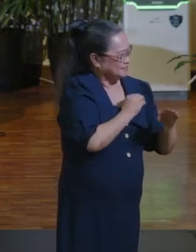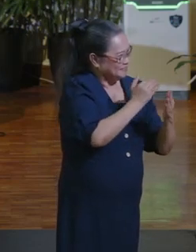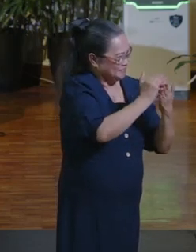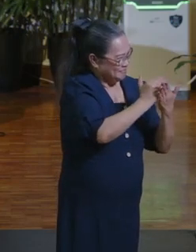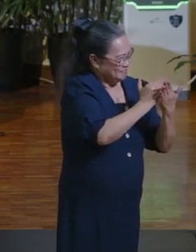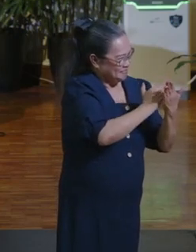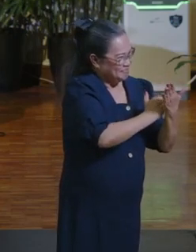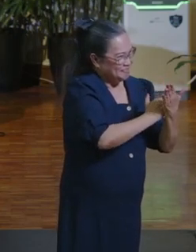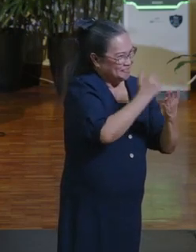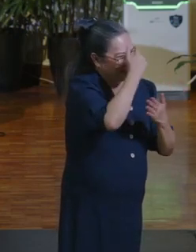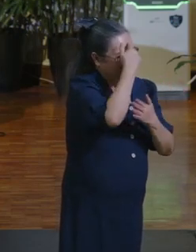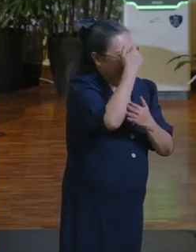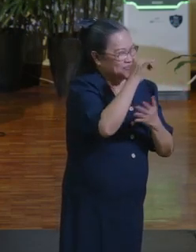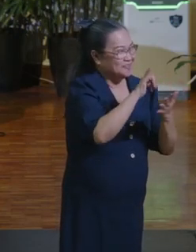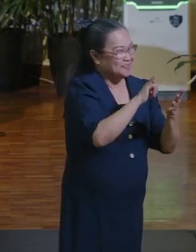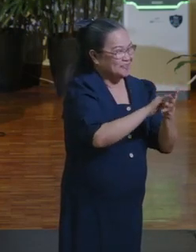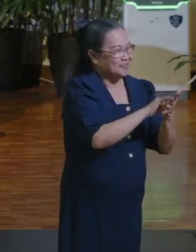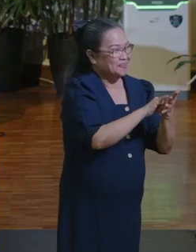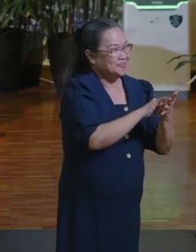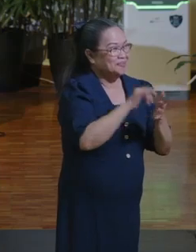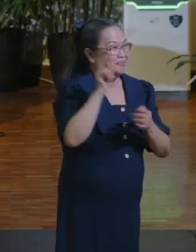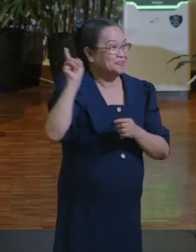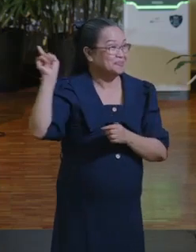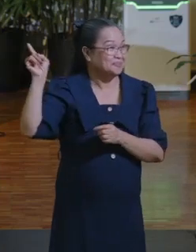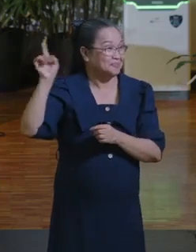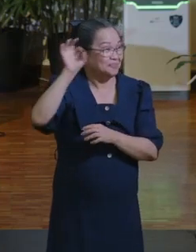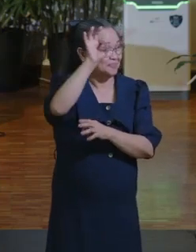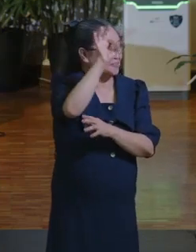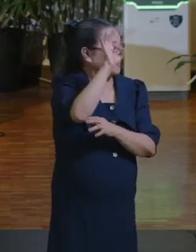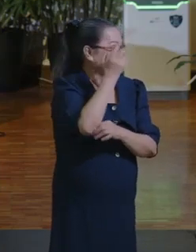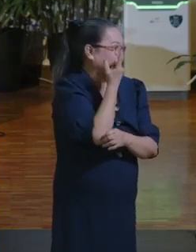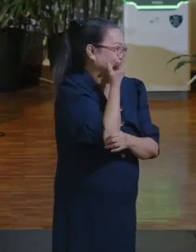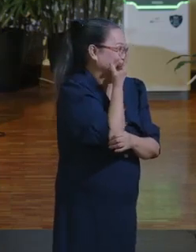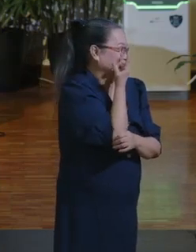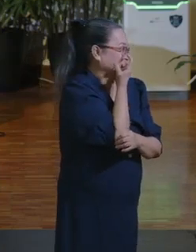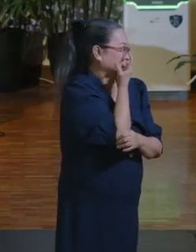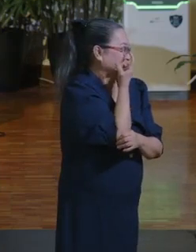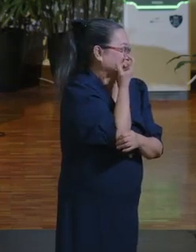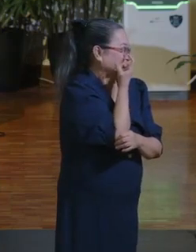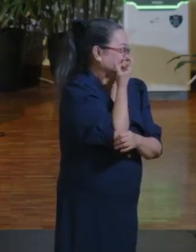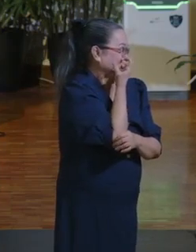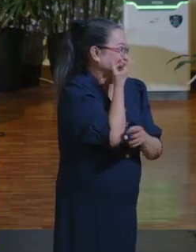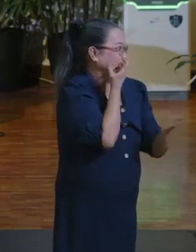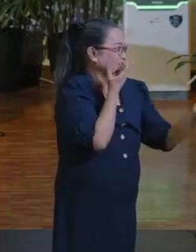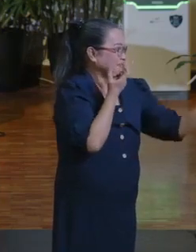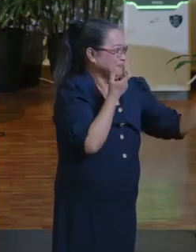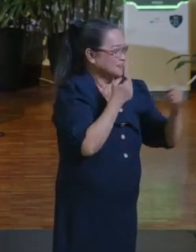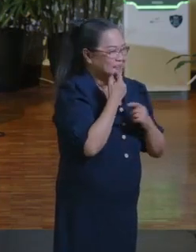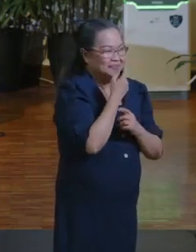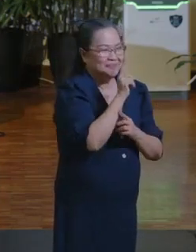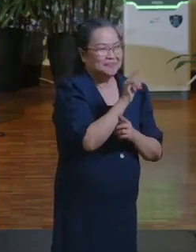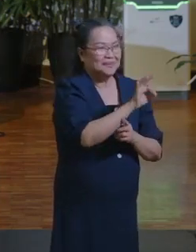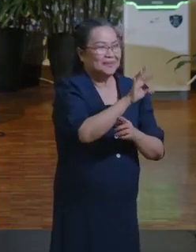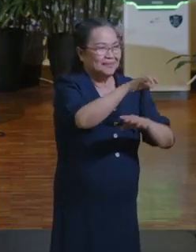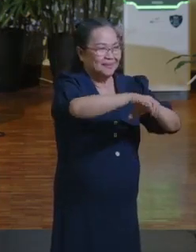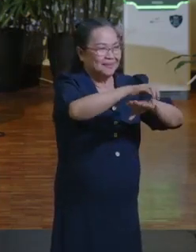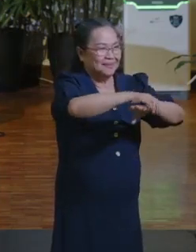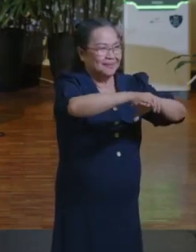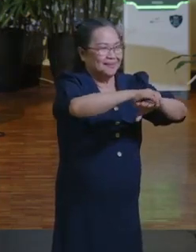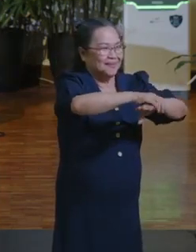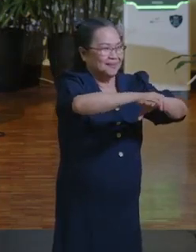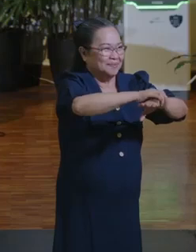outline. Yan po ay dahil ako po ang nag-preach din kaninang umaga. So dahil English na